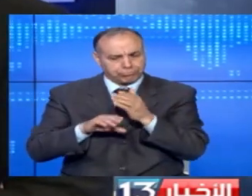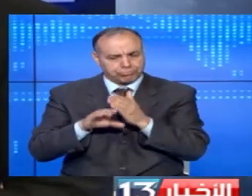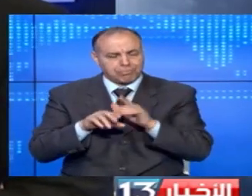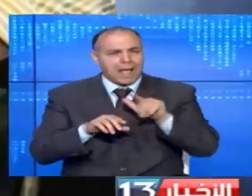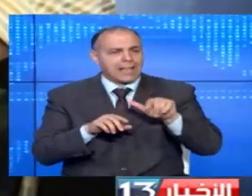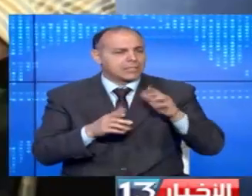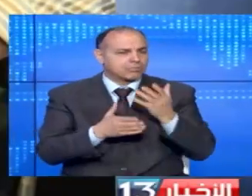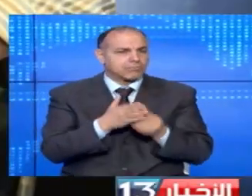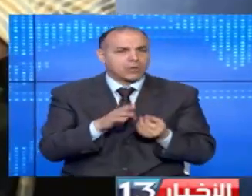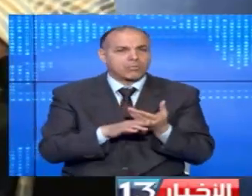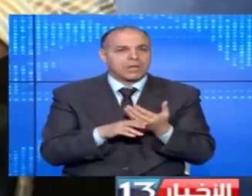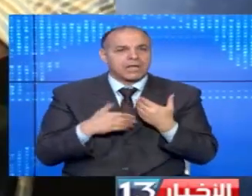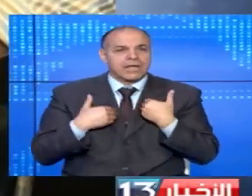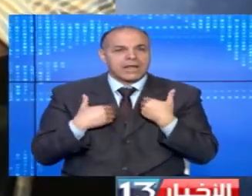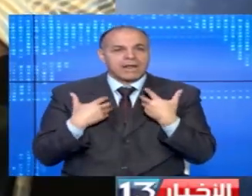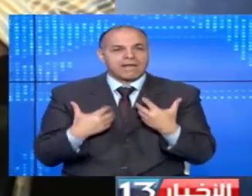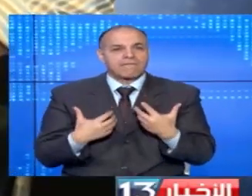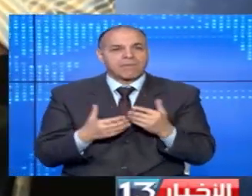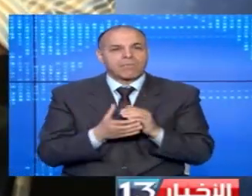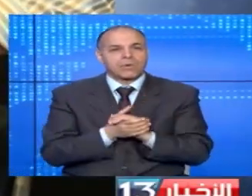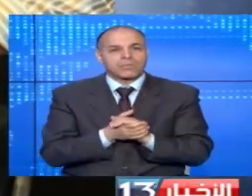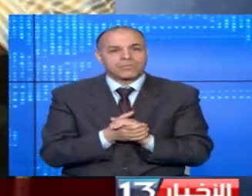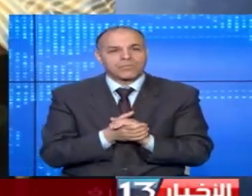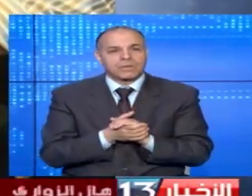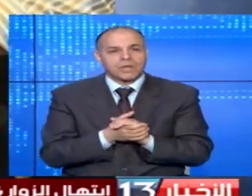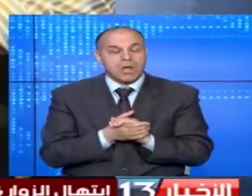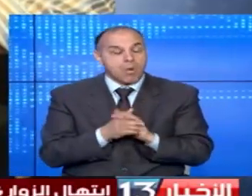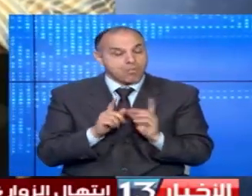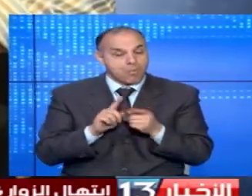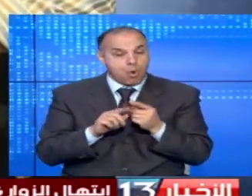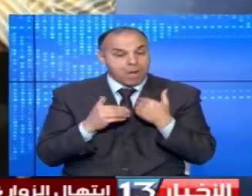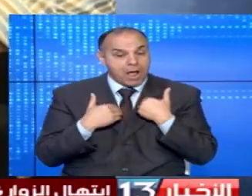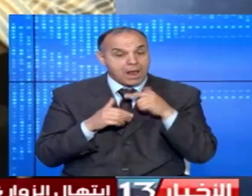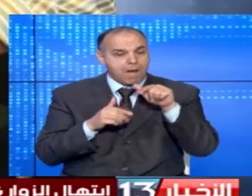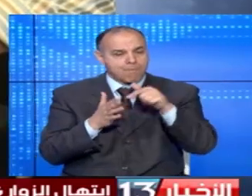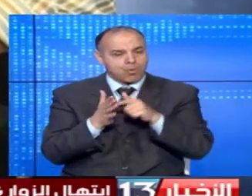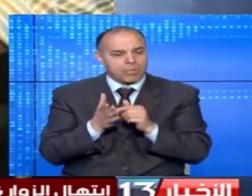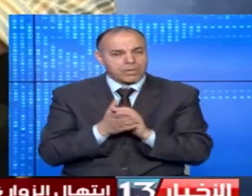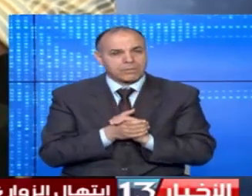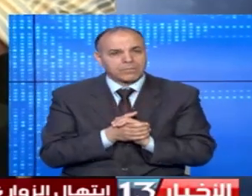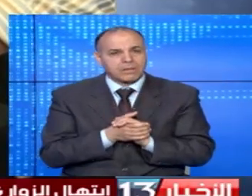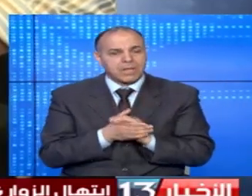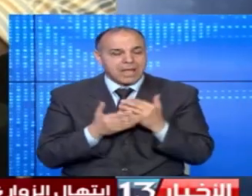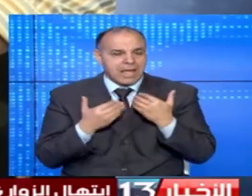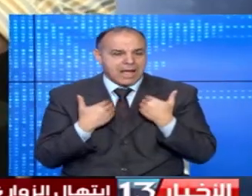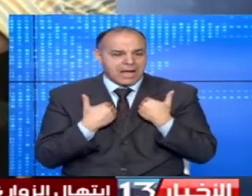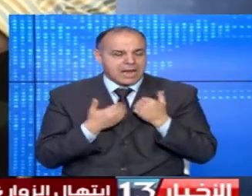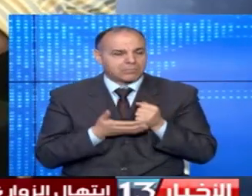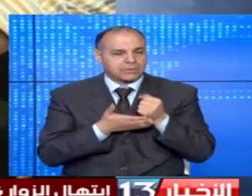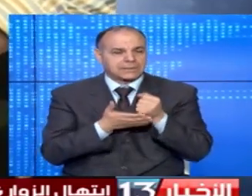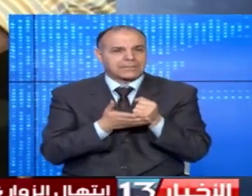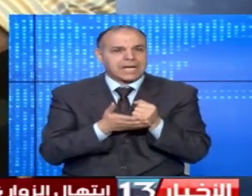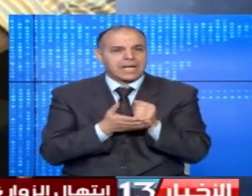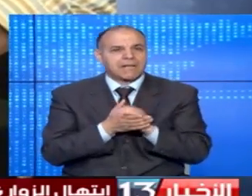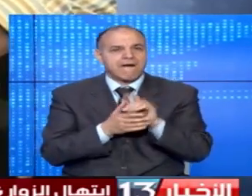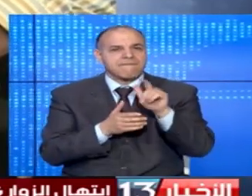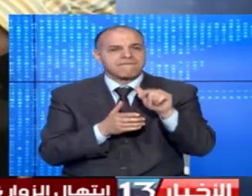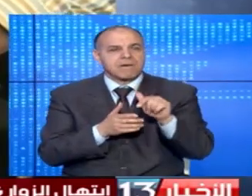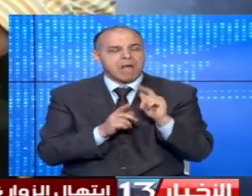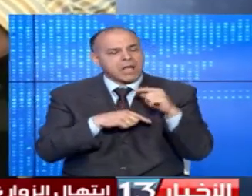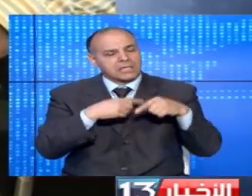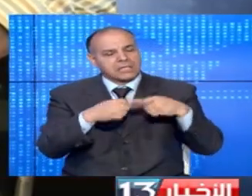المعلومه مهمه يكون هذا ساعه بين